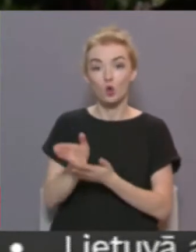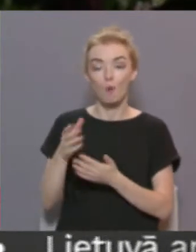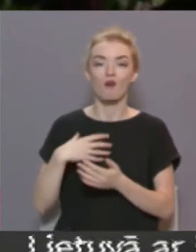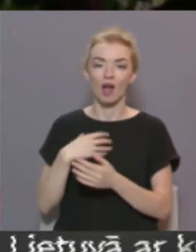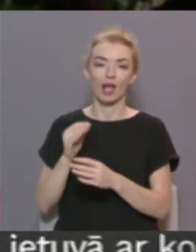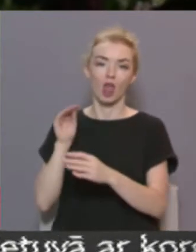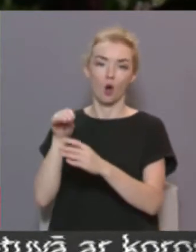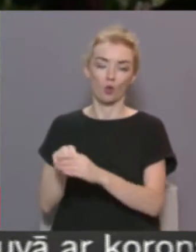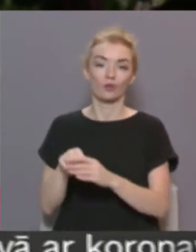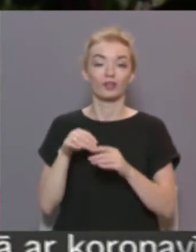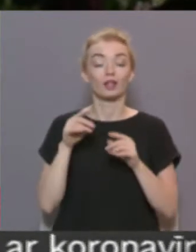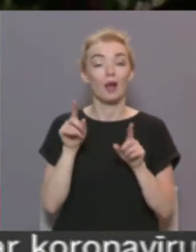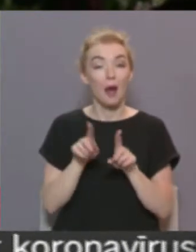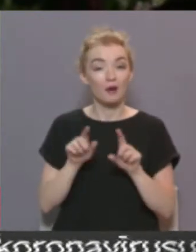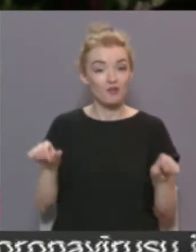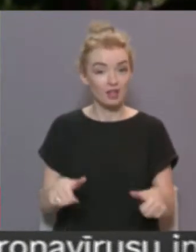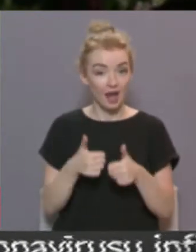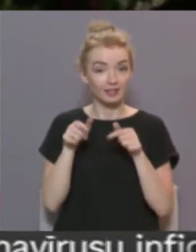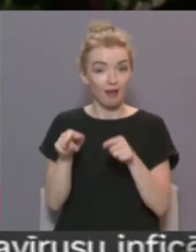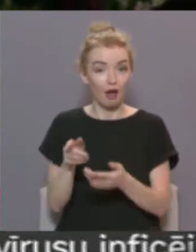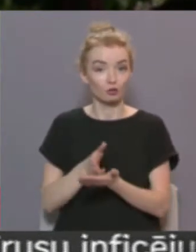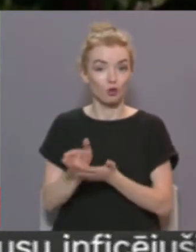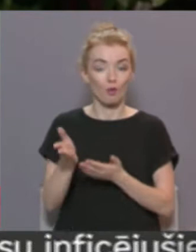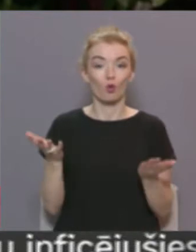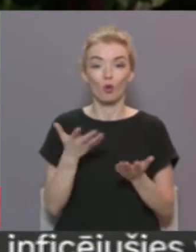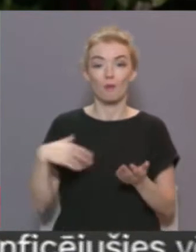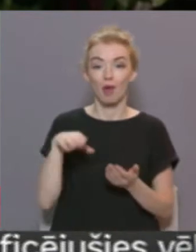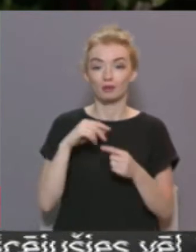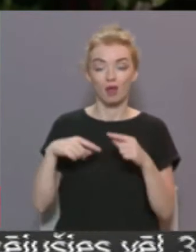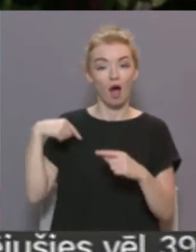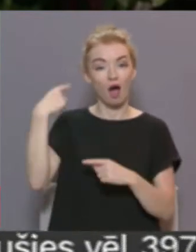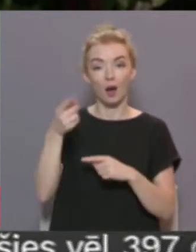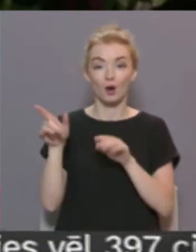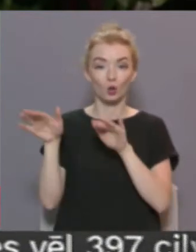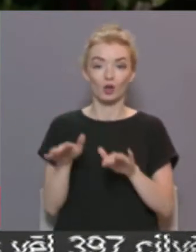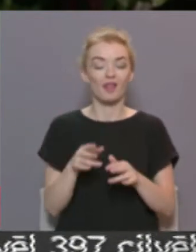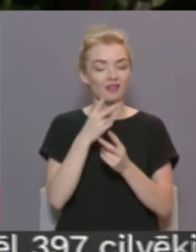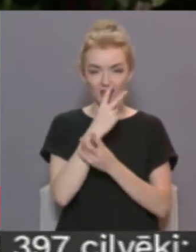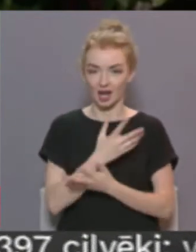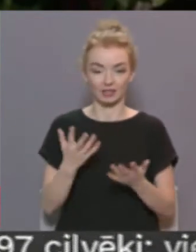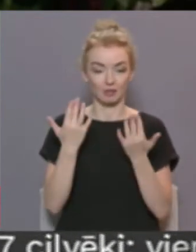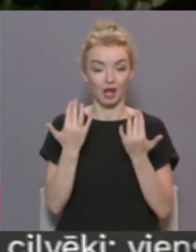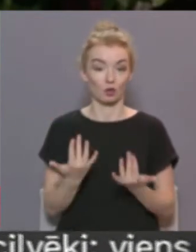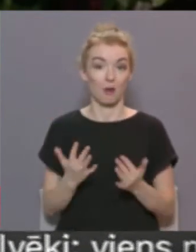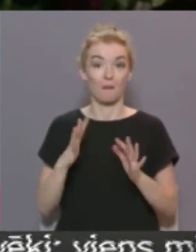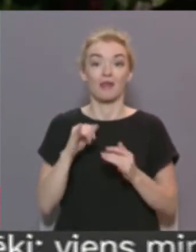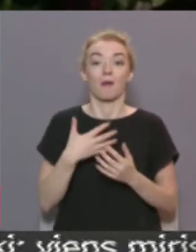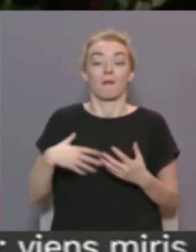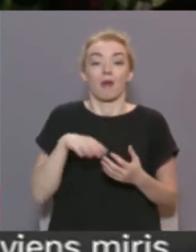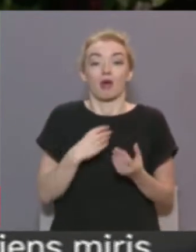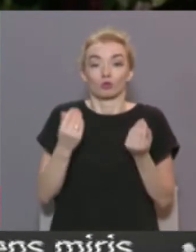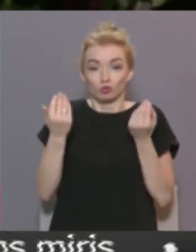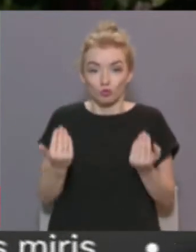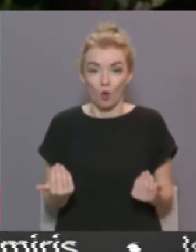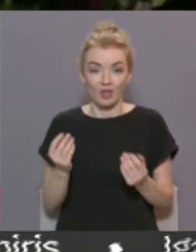jāinvestē. Tās vienlaicīgi ir jomas, kur mēs nākamā rudenī vēl neredzēsim rezultātus. Bet ja mēs šodien